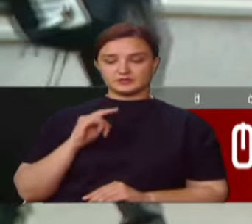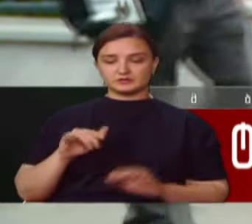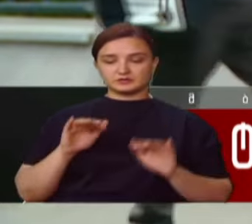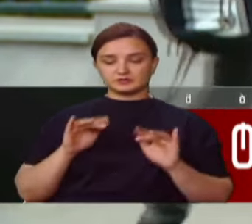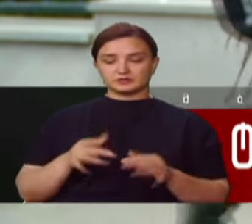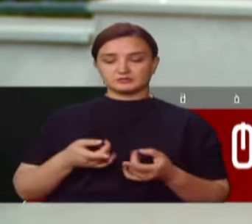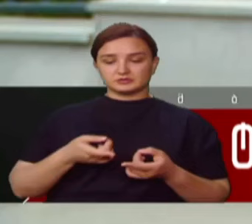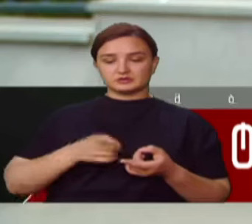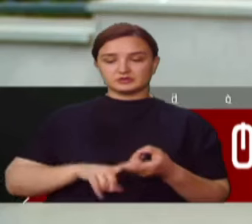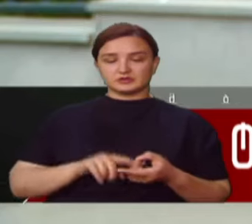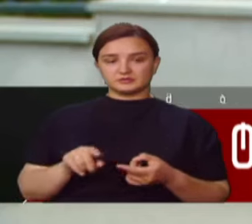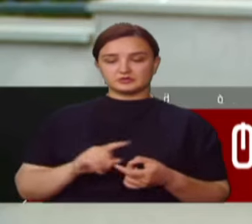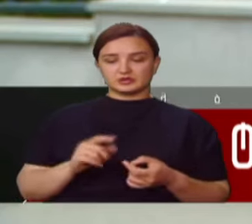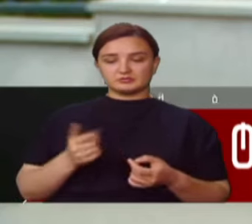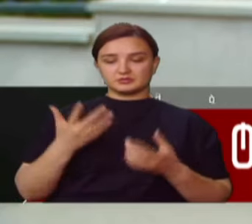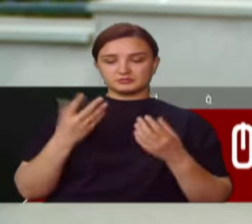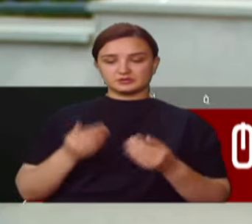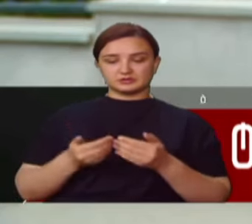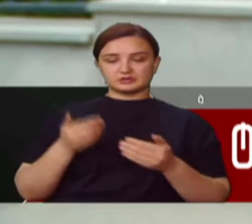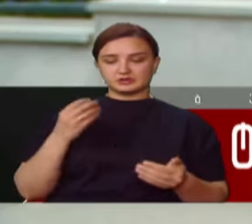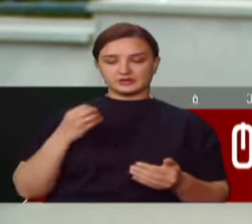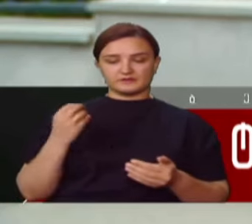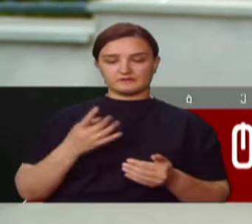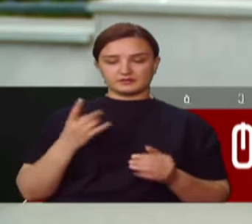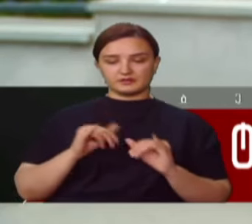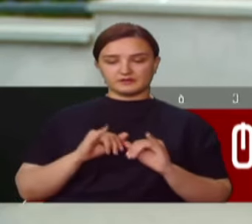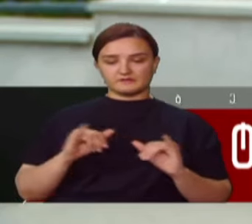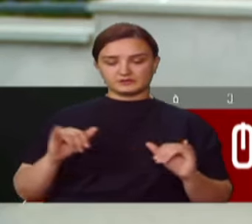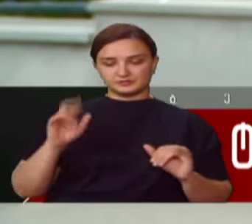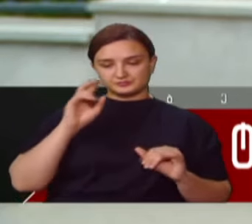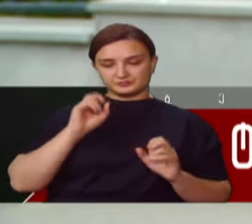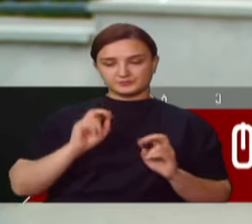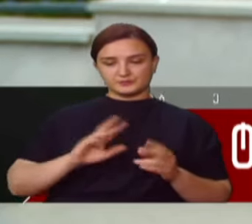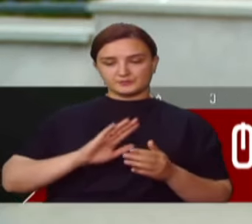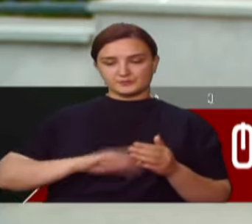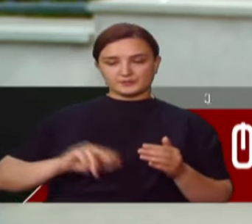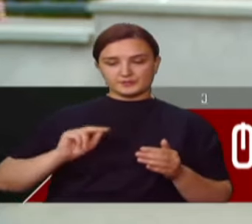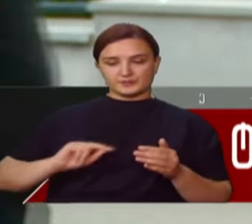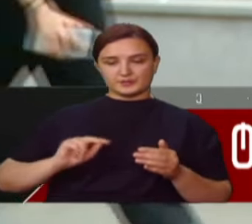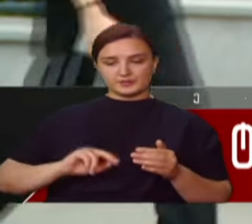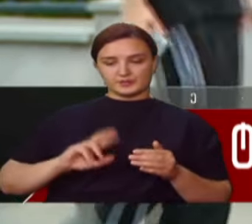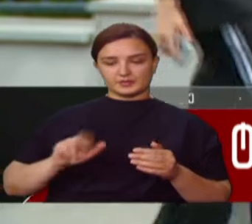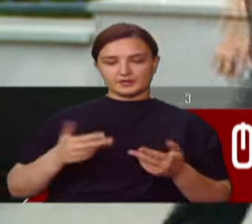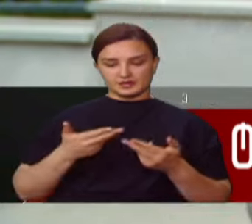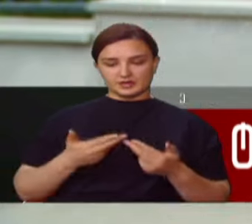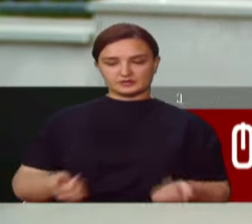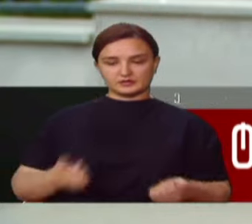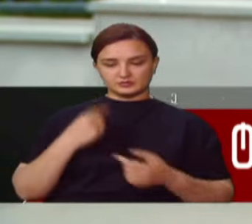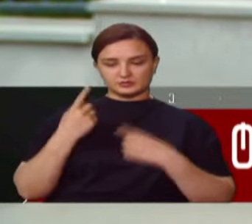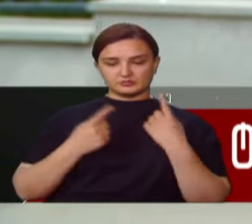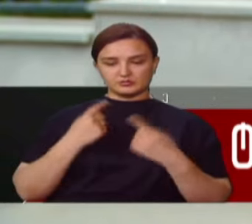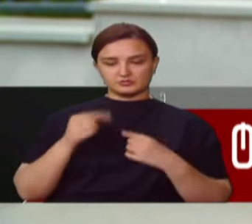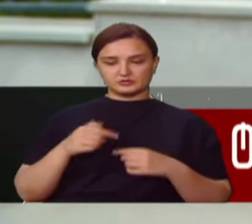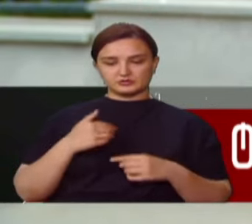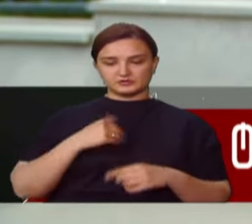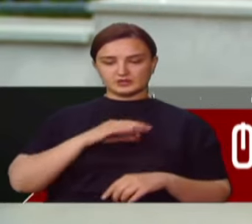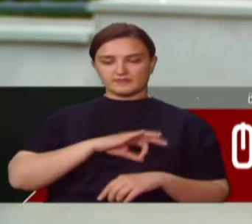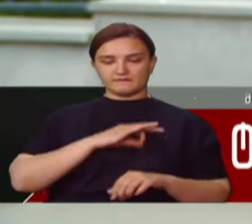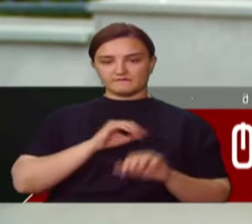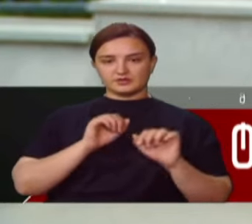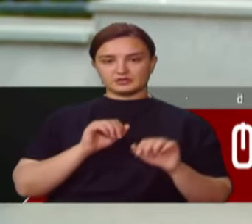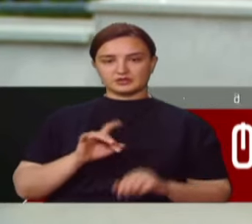საქმესთან დაკავშირებით რამდენიმე დღის წინ კიდევ ერთხელ გაავრცელა განცხადება სახელმწიფო უსაფრთხოების სამსახურმა და დაადასტურა ის ინფორმაცია, რომელიც ჩვენ ადვოკატმა